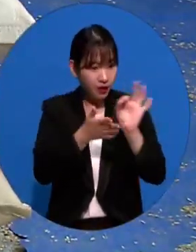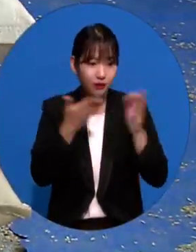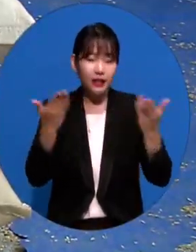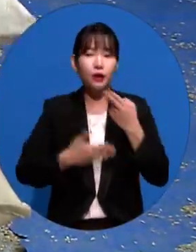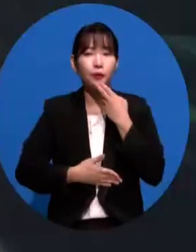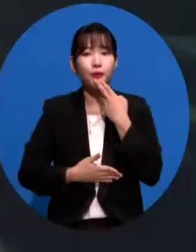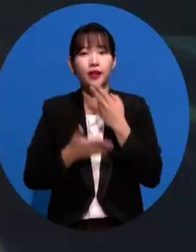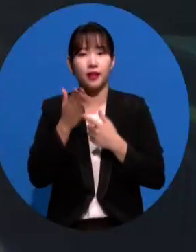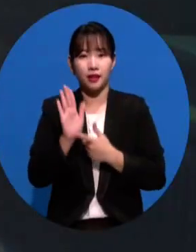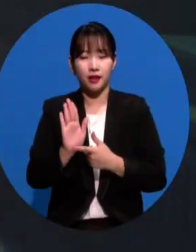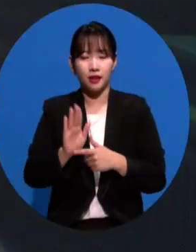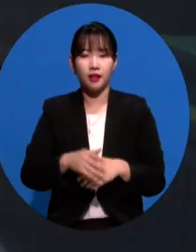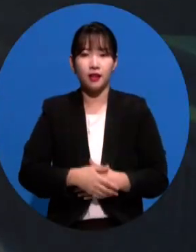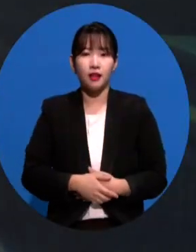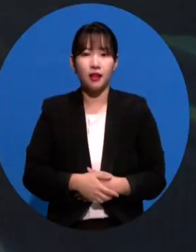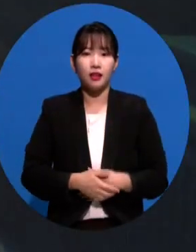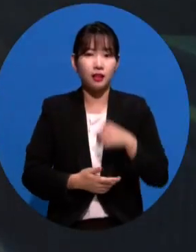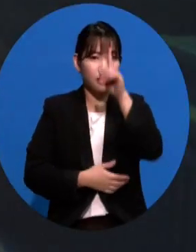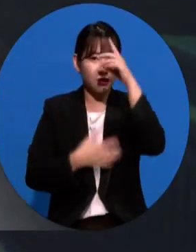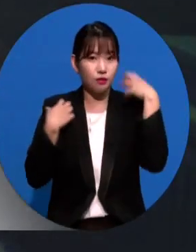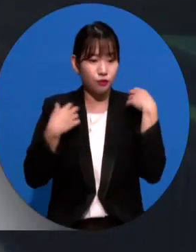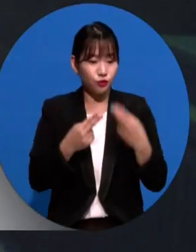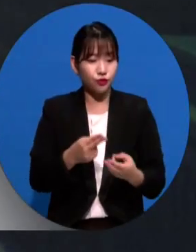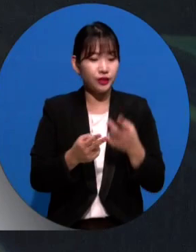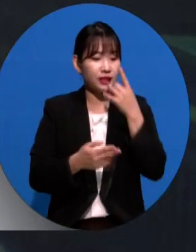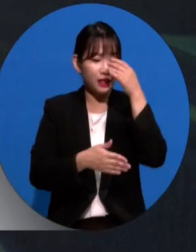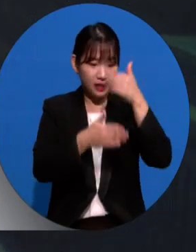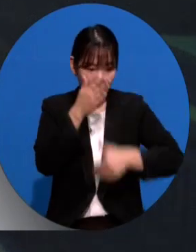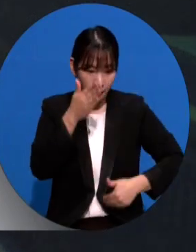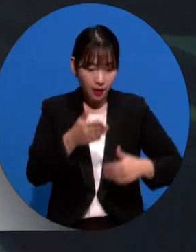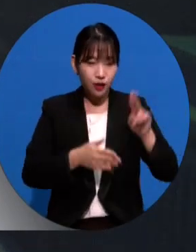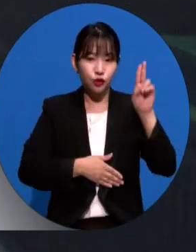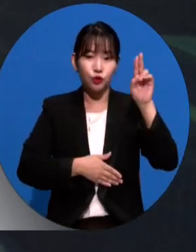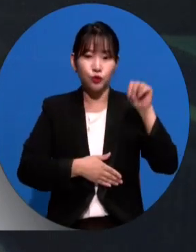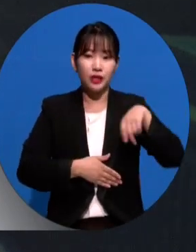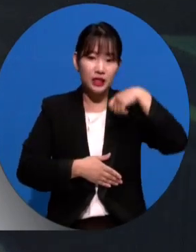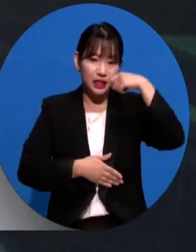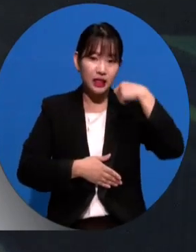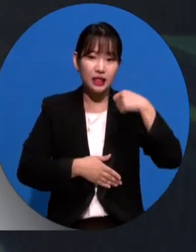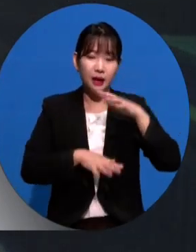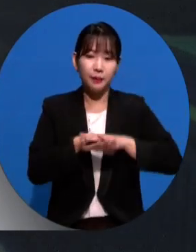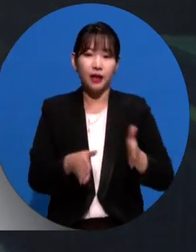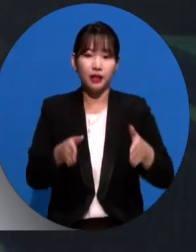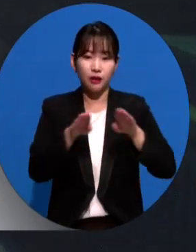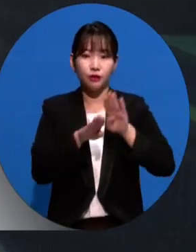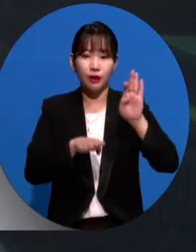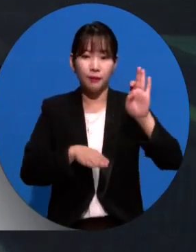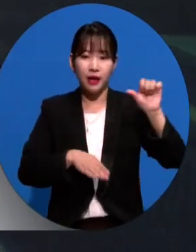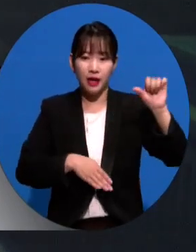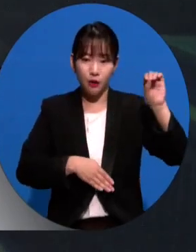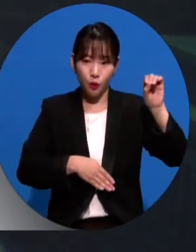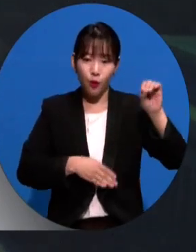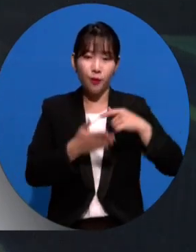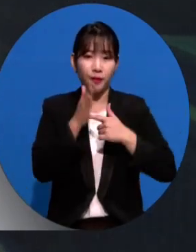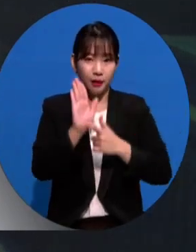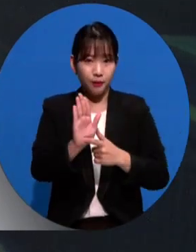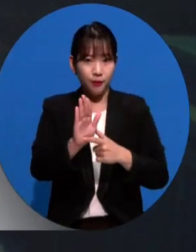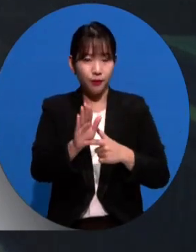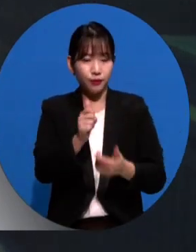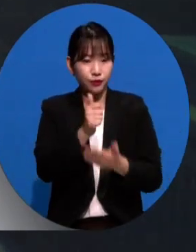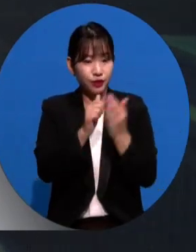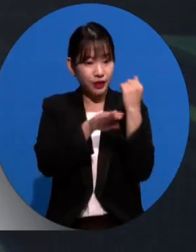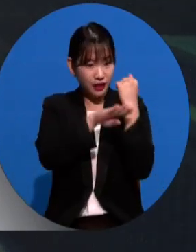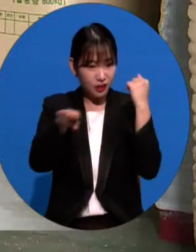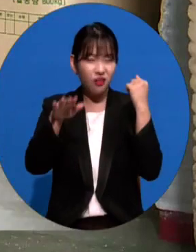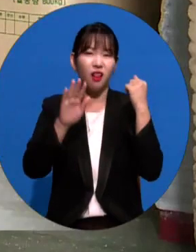말했습니다. 정부 비축 쌀 재고가 유엔 식량 농업기구 FAO에서 발표한 권고치에 크게 미치지